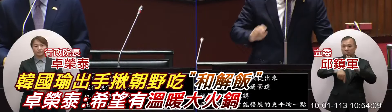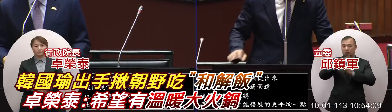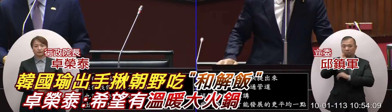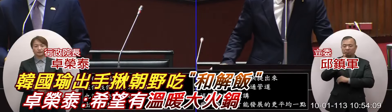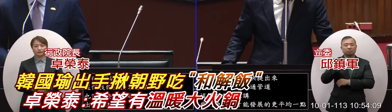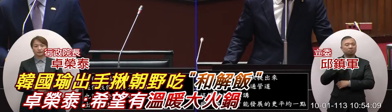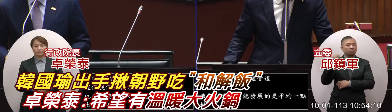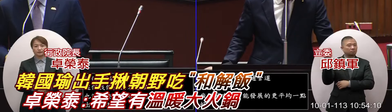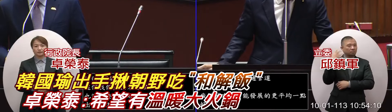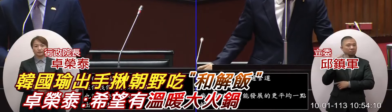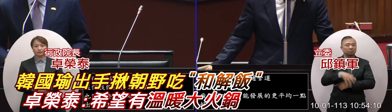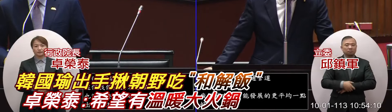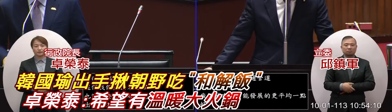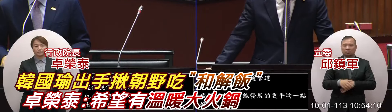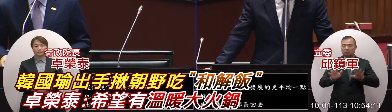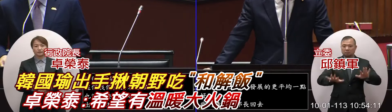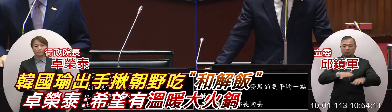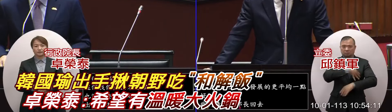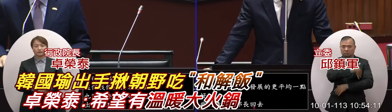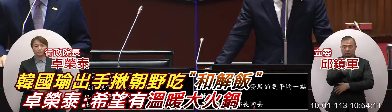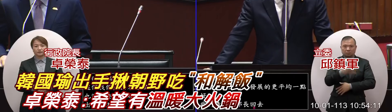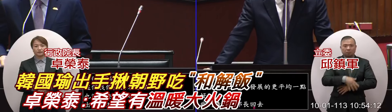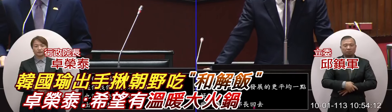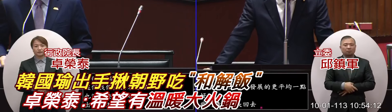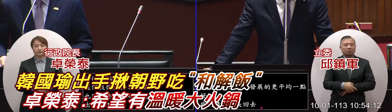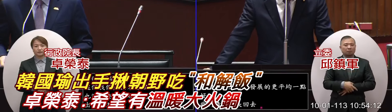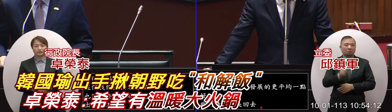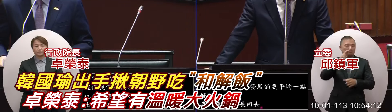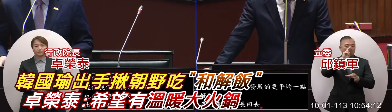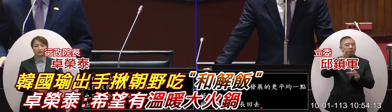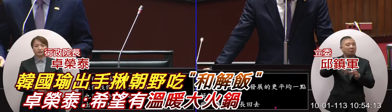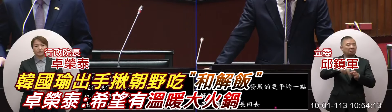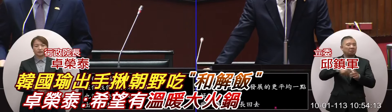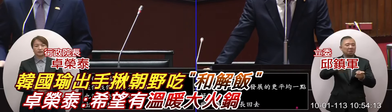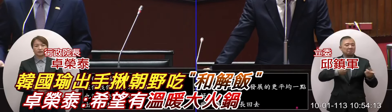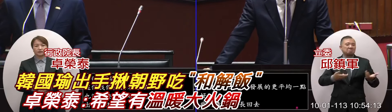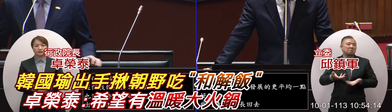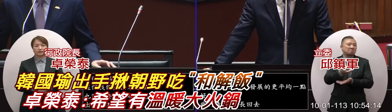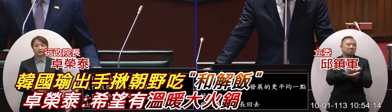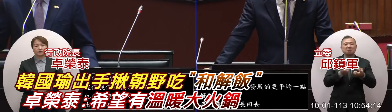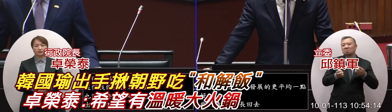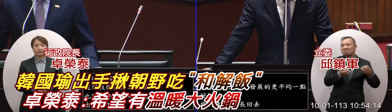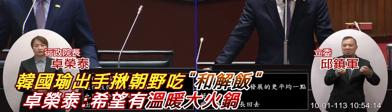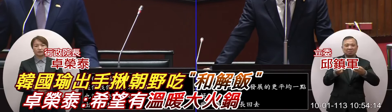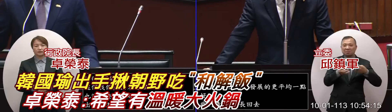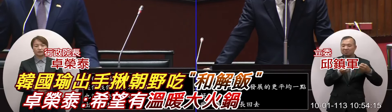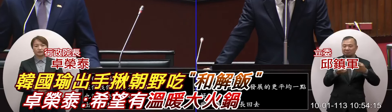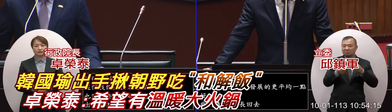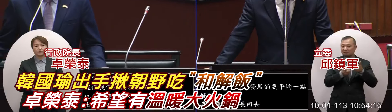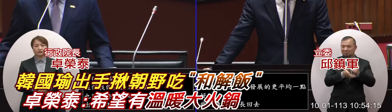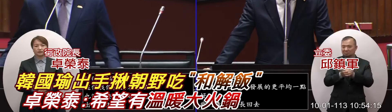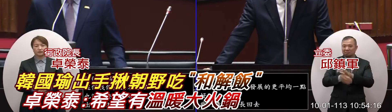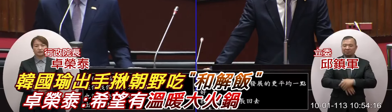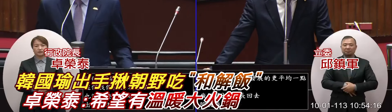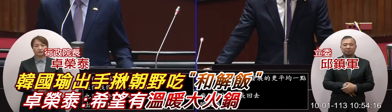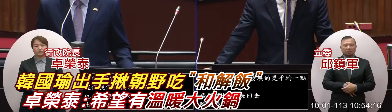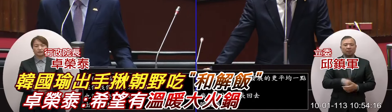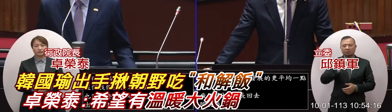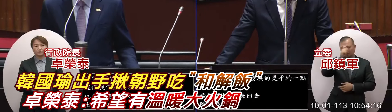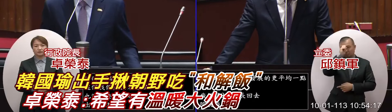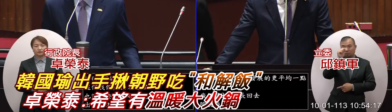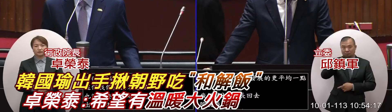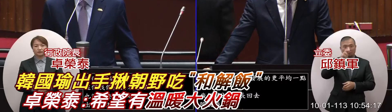哈，本周五要喝一个温暖的咖啡，那。当然我希望哈、啊、这一杯咖